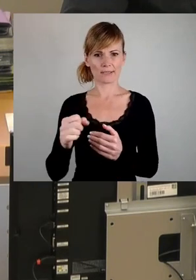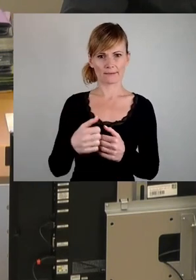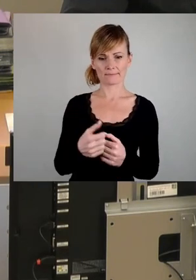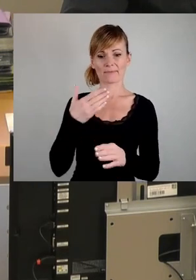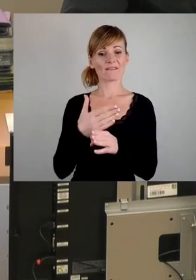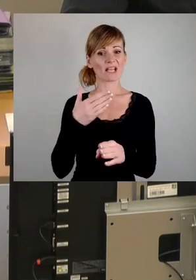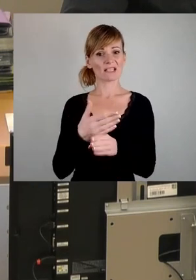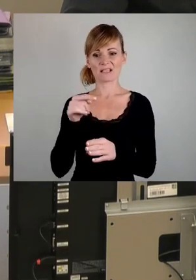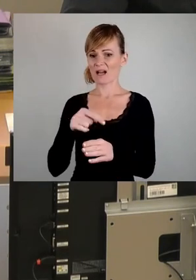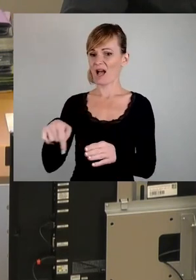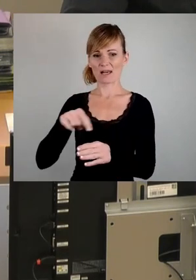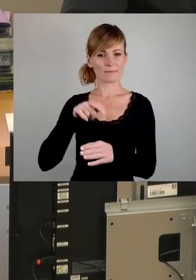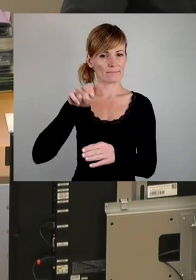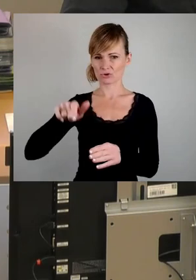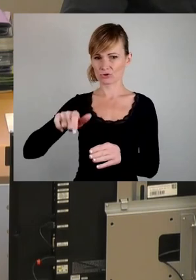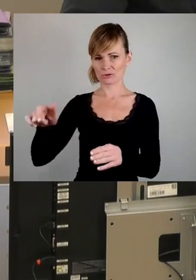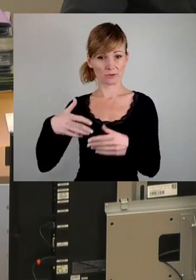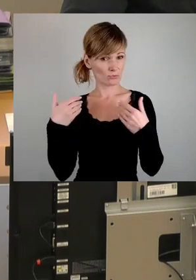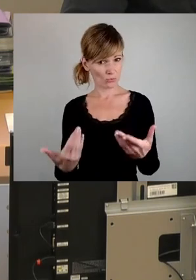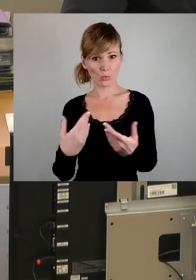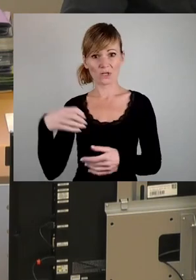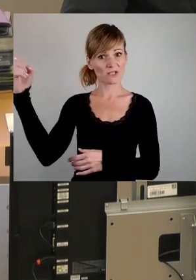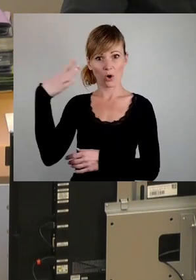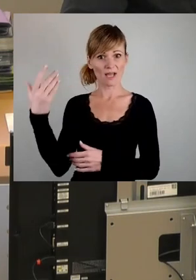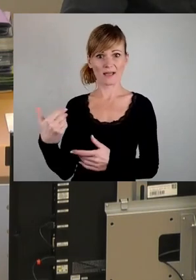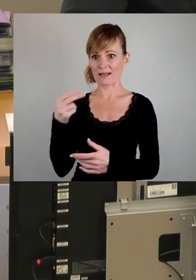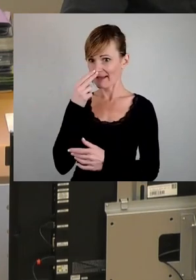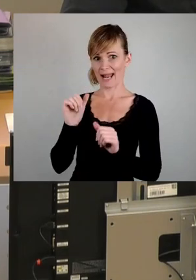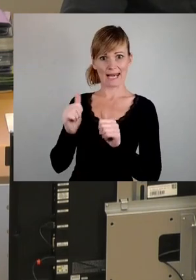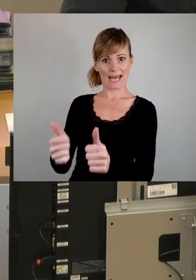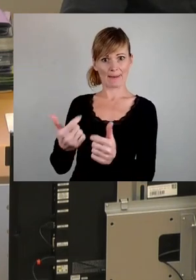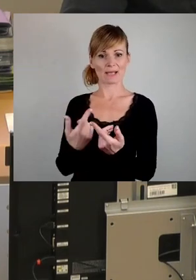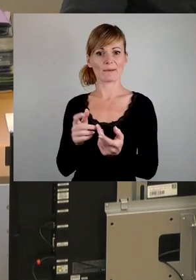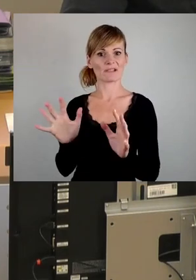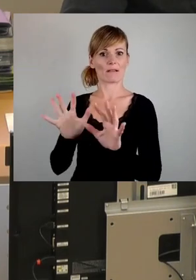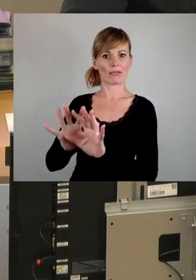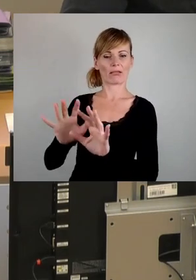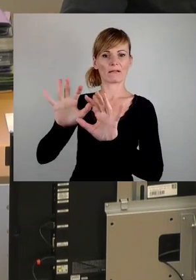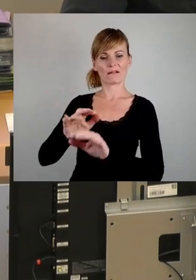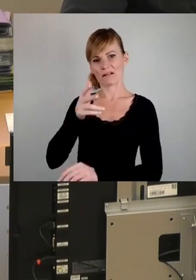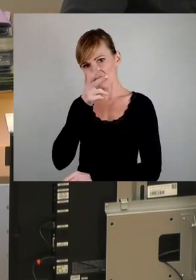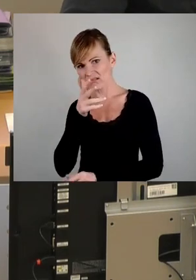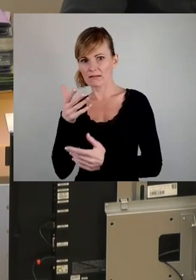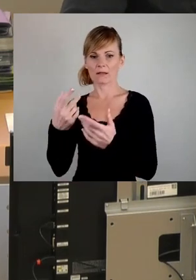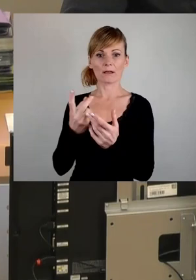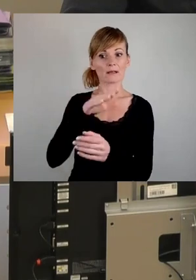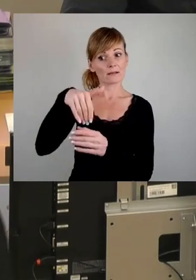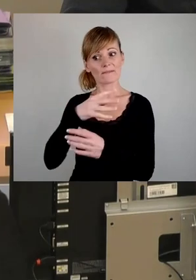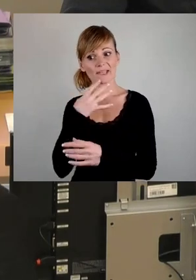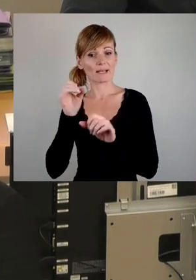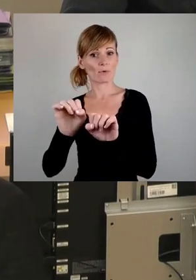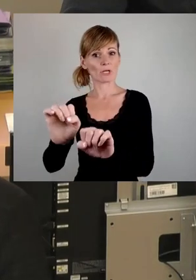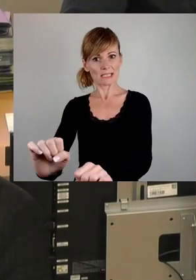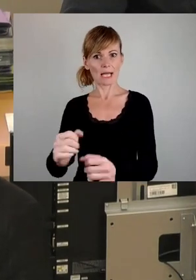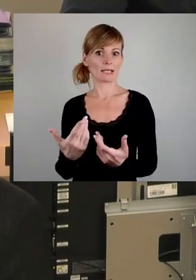Menschen so auf der Sonnenseite leben. Ich glaube, da steckt viel Potenzial drin und das sollten wir auch nicht kleinreden. Und es bietet eben auch